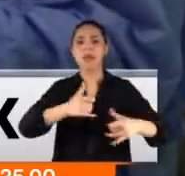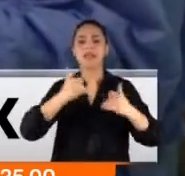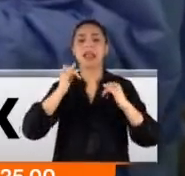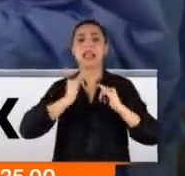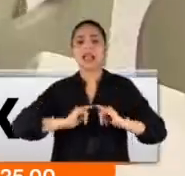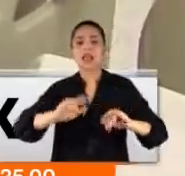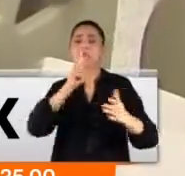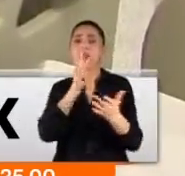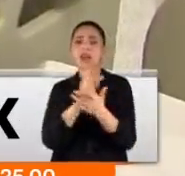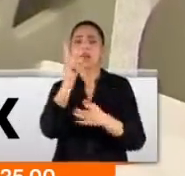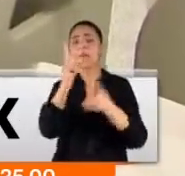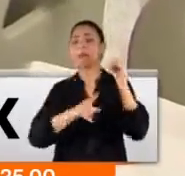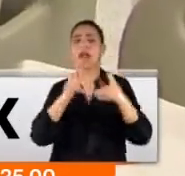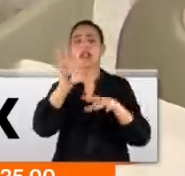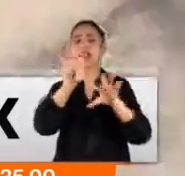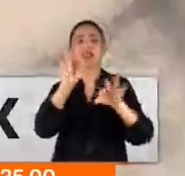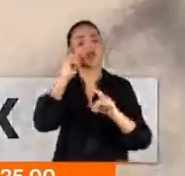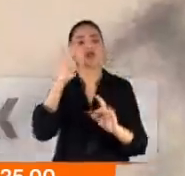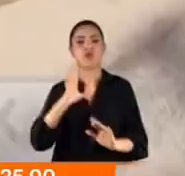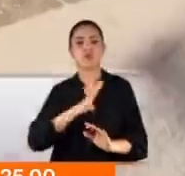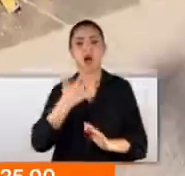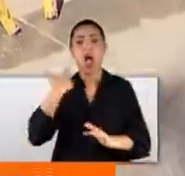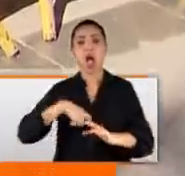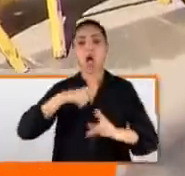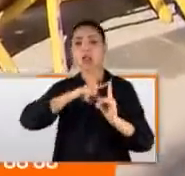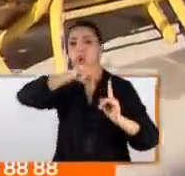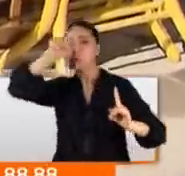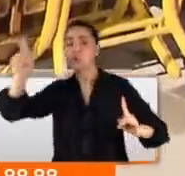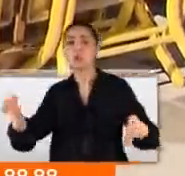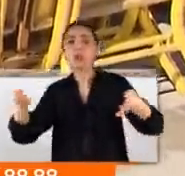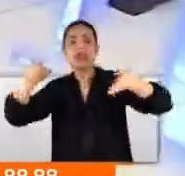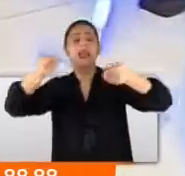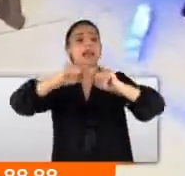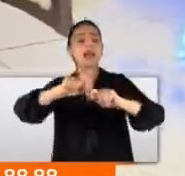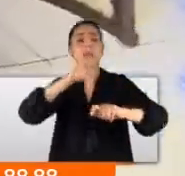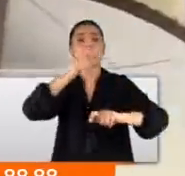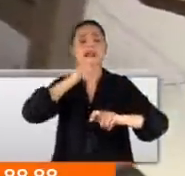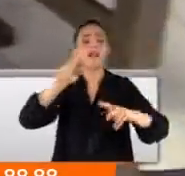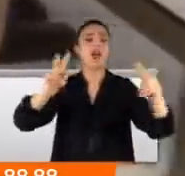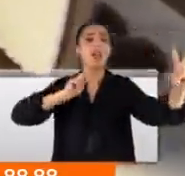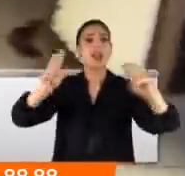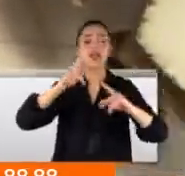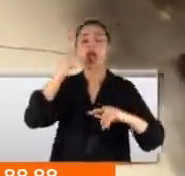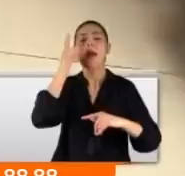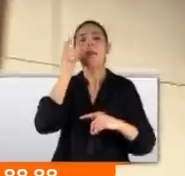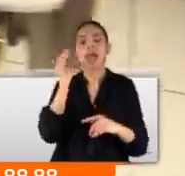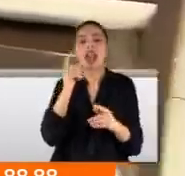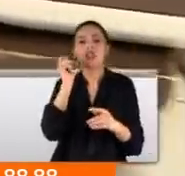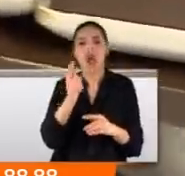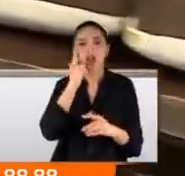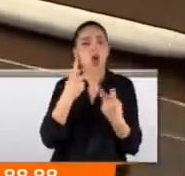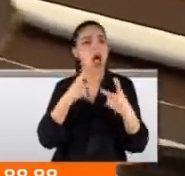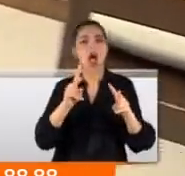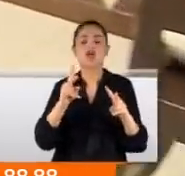kararları alınması bir seçenek olarak düşünülecek. Özellikle uzun süredir kapalı olan kafe ve restoranların belli şartlarda açılması